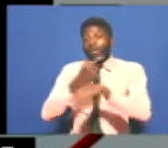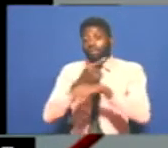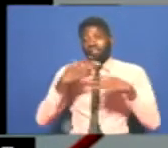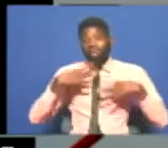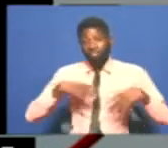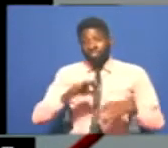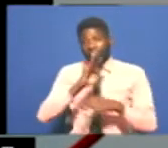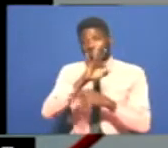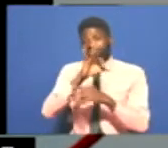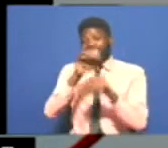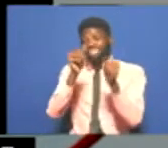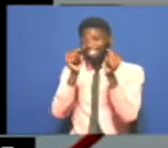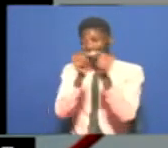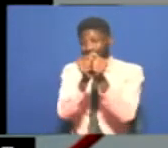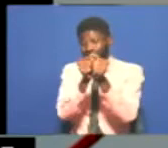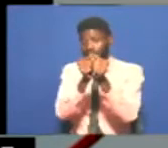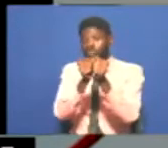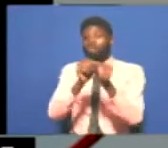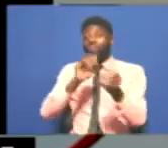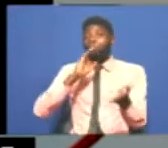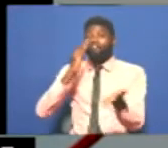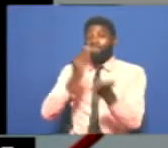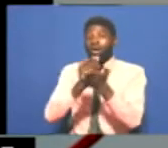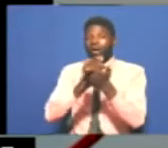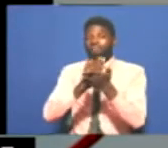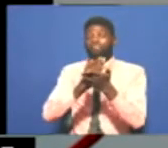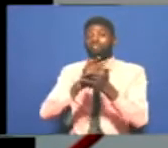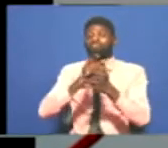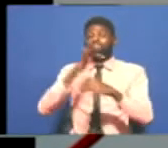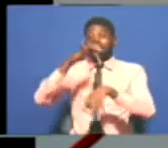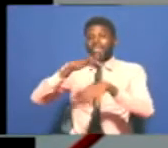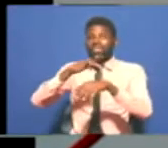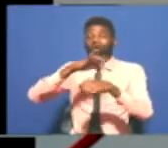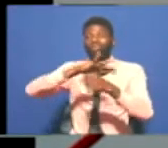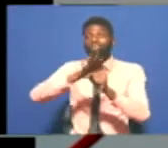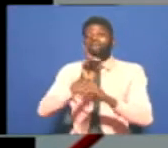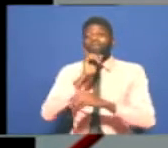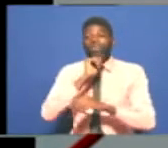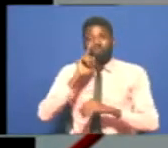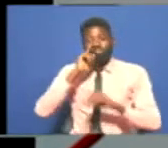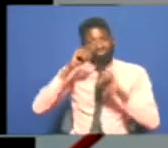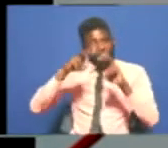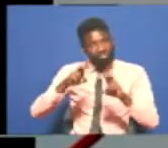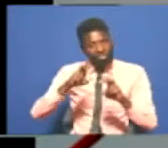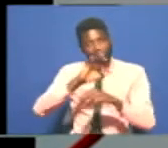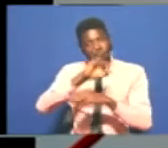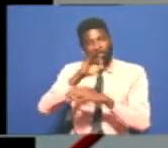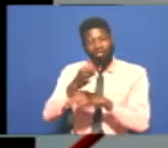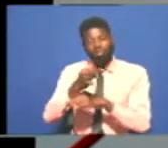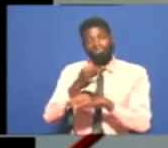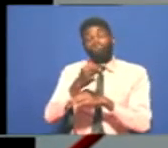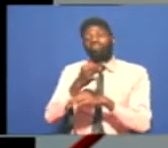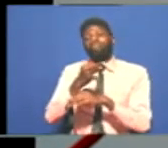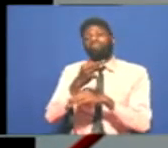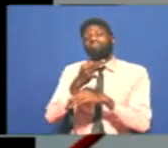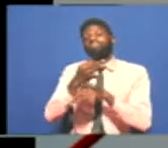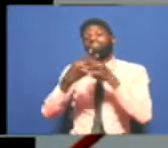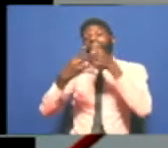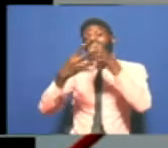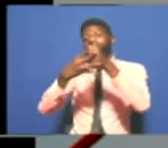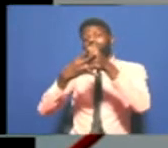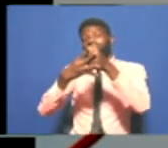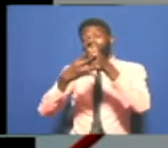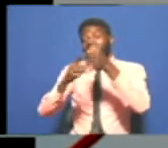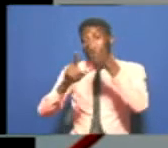watu 310 wamebainishwa kuugua ugonjwa huo humu nchini kutoka kwa sampuli 3,961 zilizopimwa, hiki